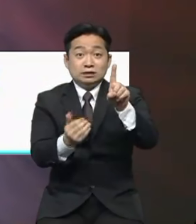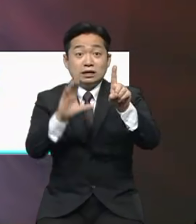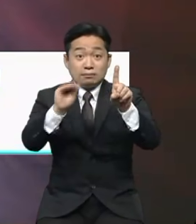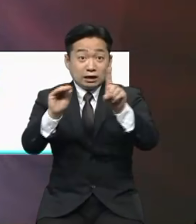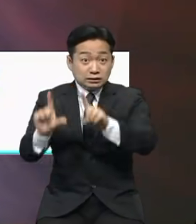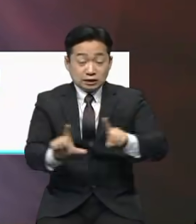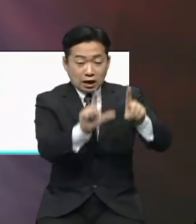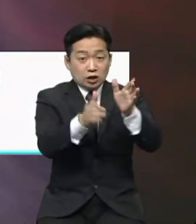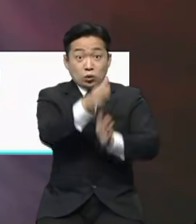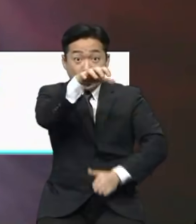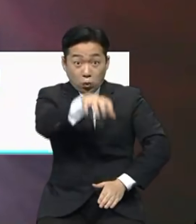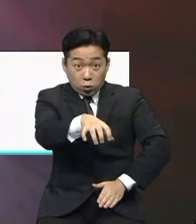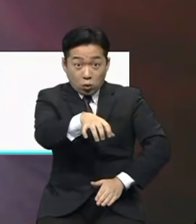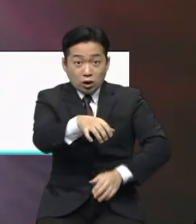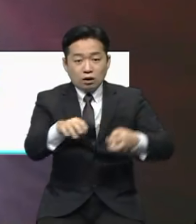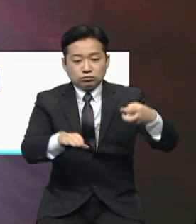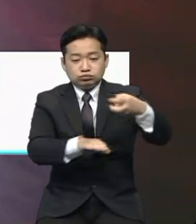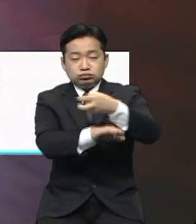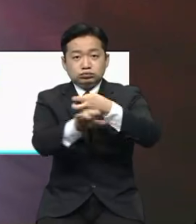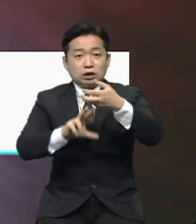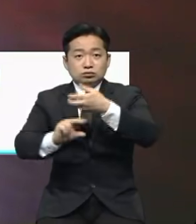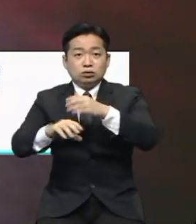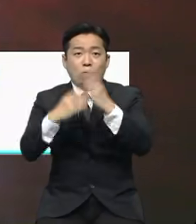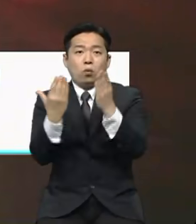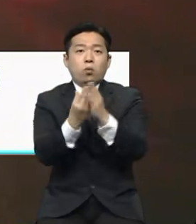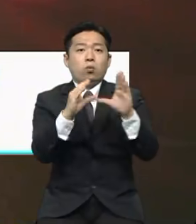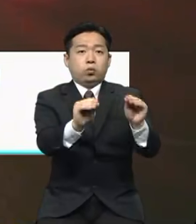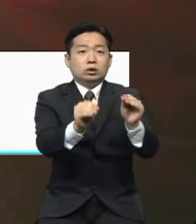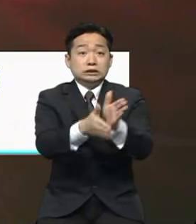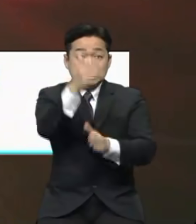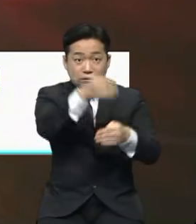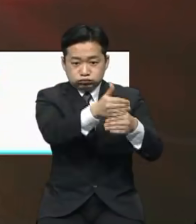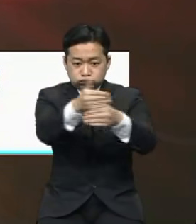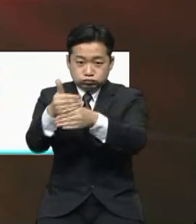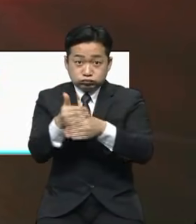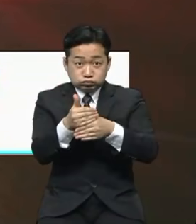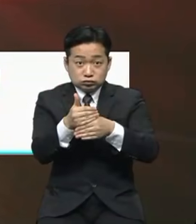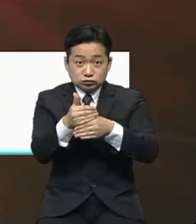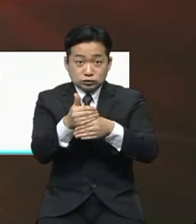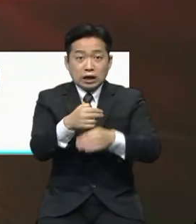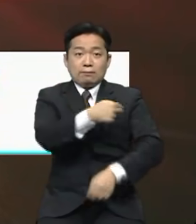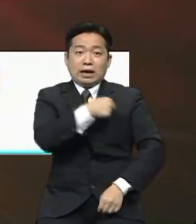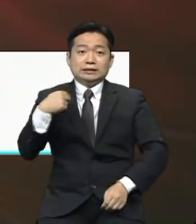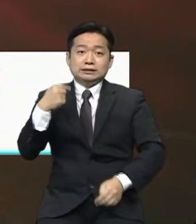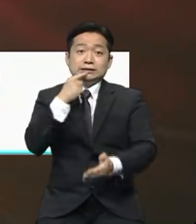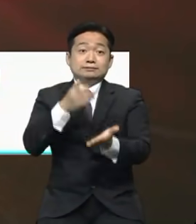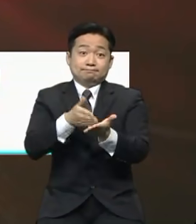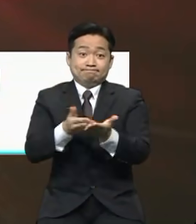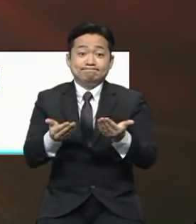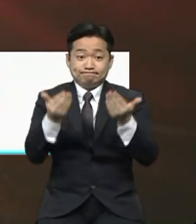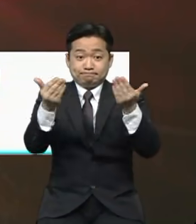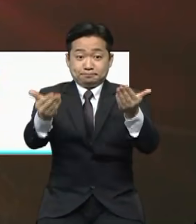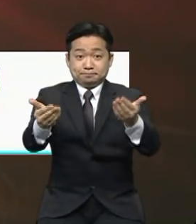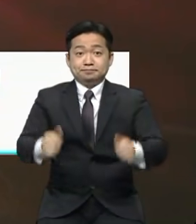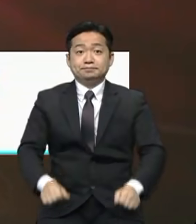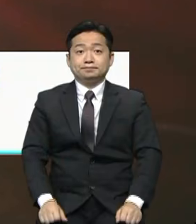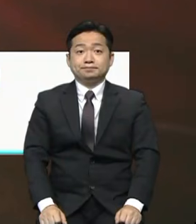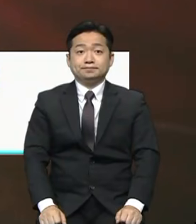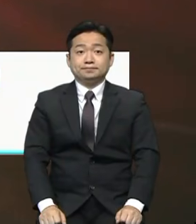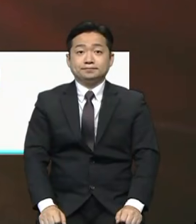21만 명의 한 도시에선 대중교통 운행이 중단되면서 도시 전체가 봉쇄됐습니다. 베이징에서 송욱